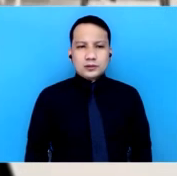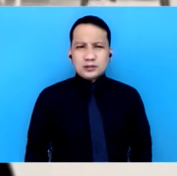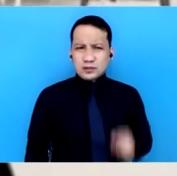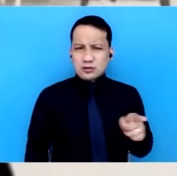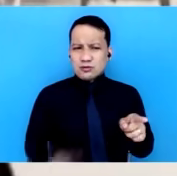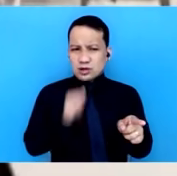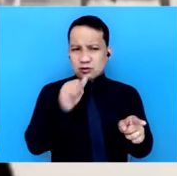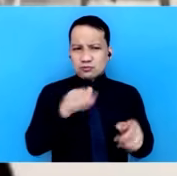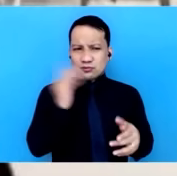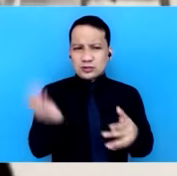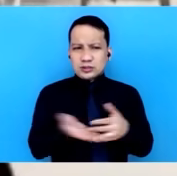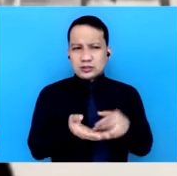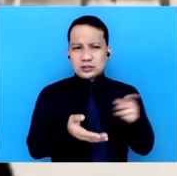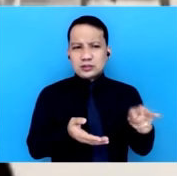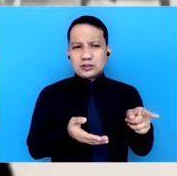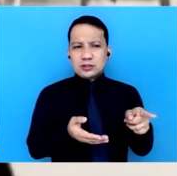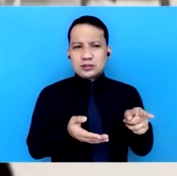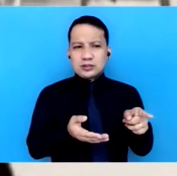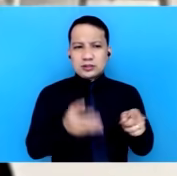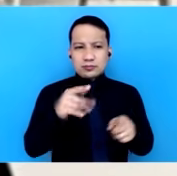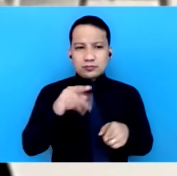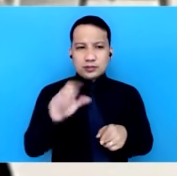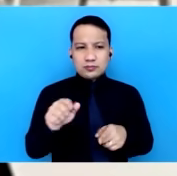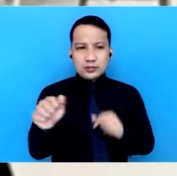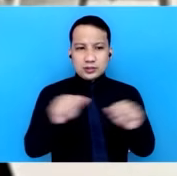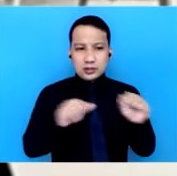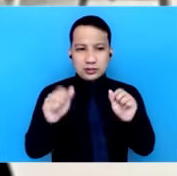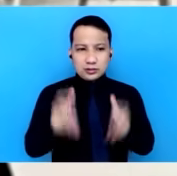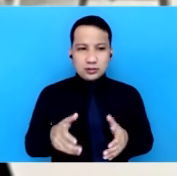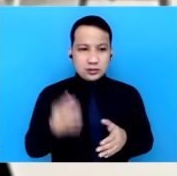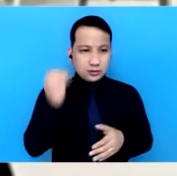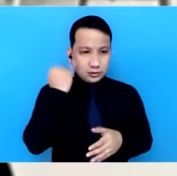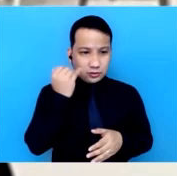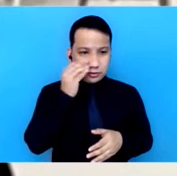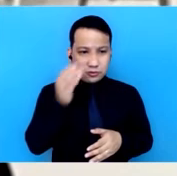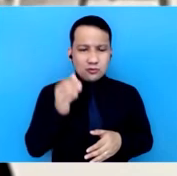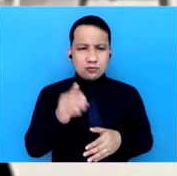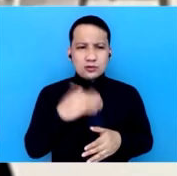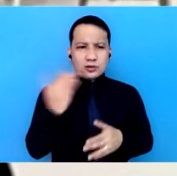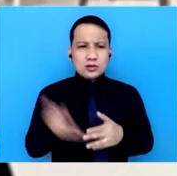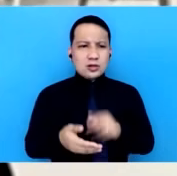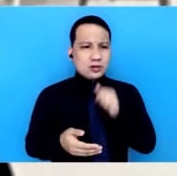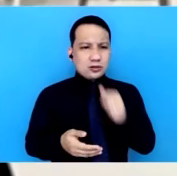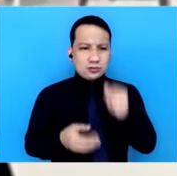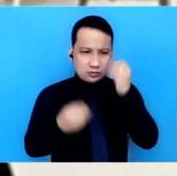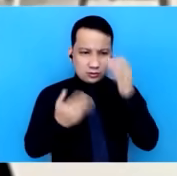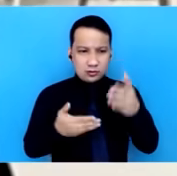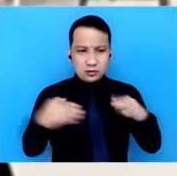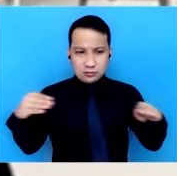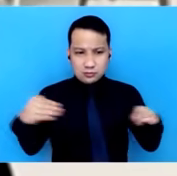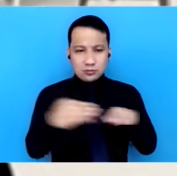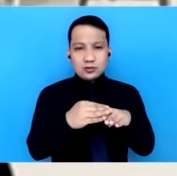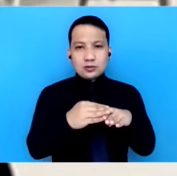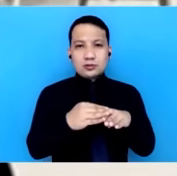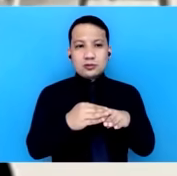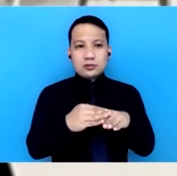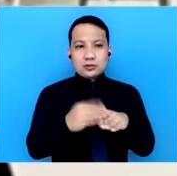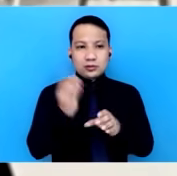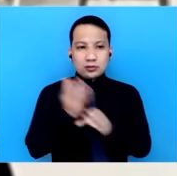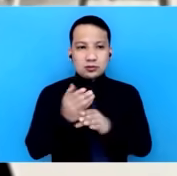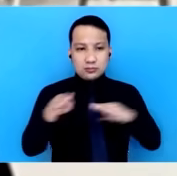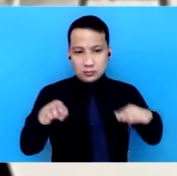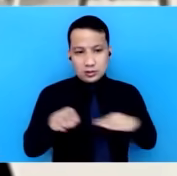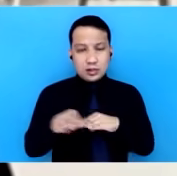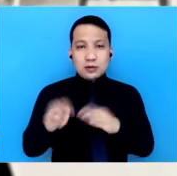Hindi na raw kapasuhan ng PNP ang aktor na si Jake Cuenca matapos suwagin ng sasakyan niya ang isang police mobile